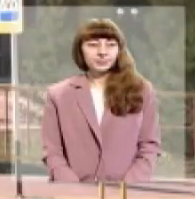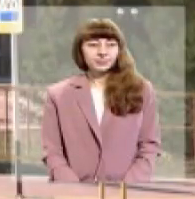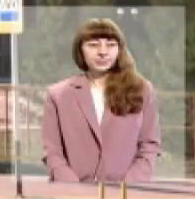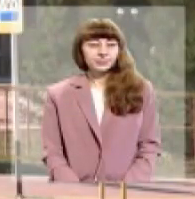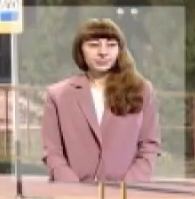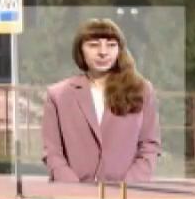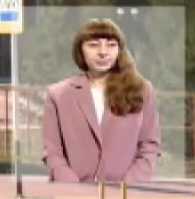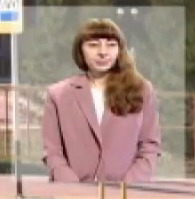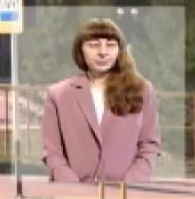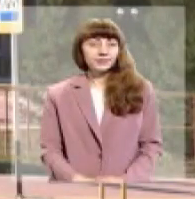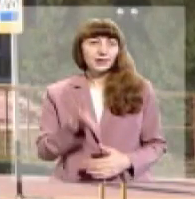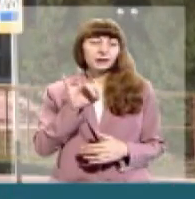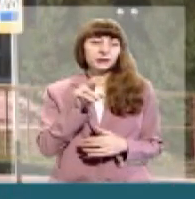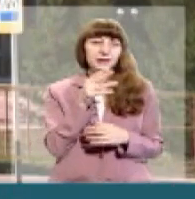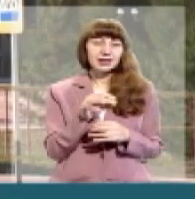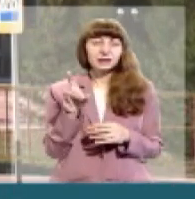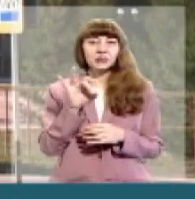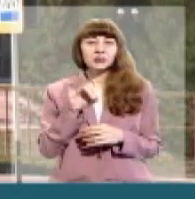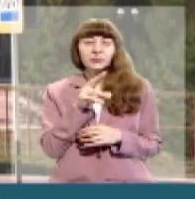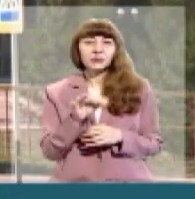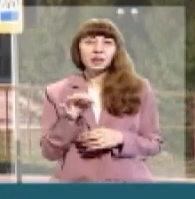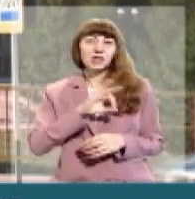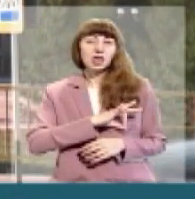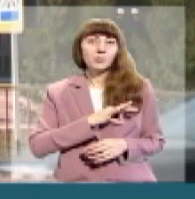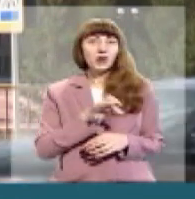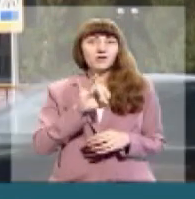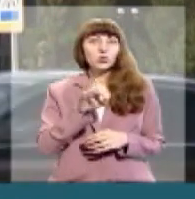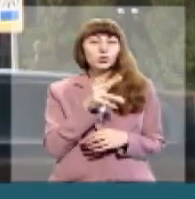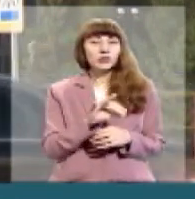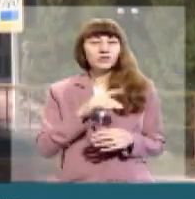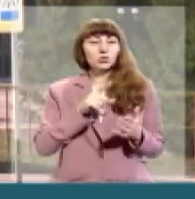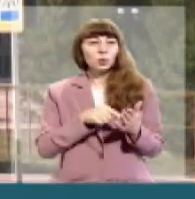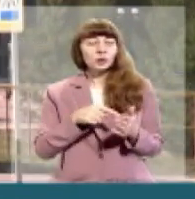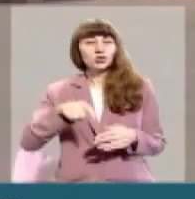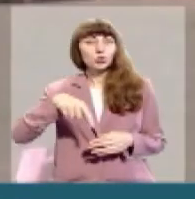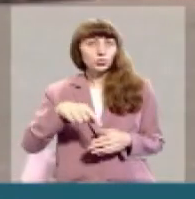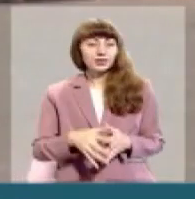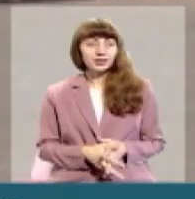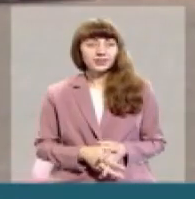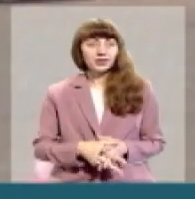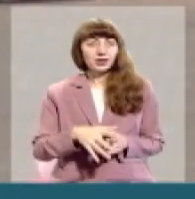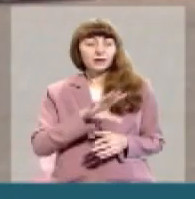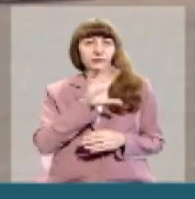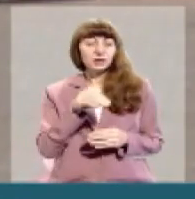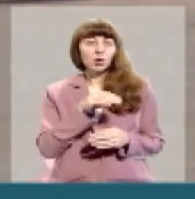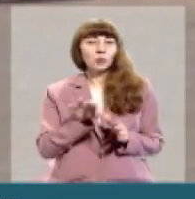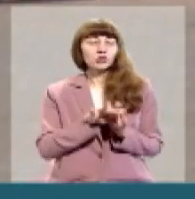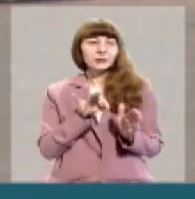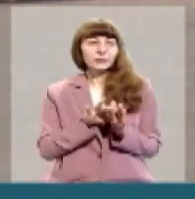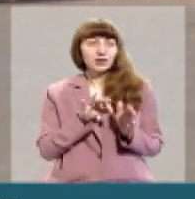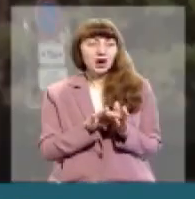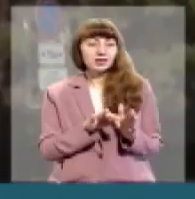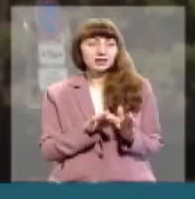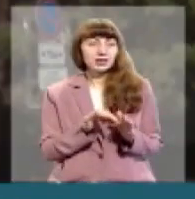Оның ішінде Алтынсарин, Денисов, Қарабалық, Федоров аудандары және Рудный қаласы бар. Жалпы сайлау науқанында 5 аудандық аумақтық және